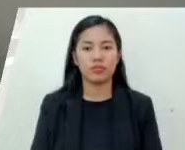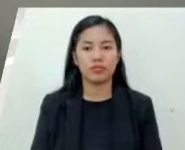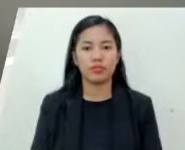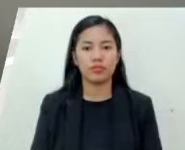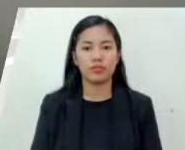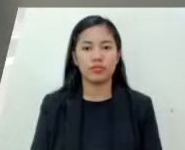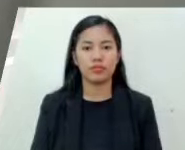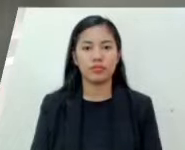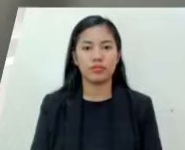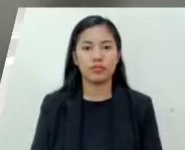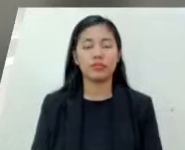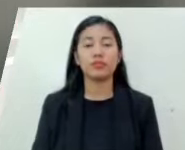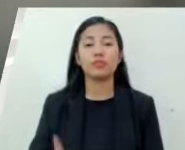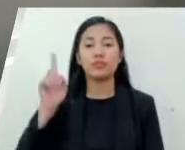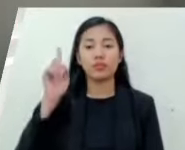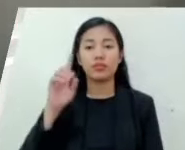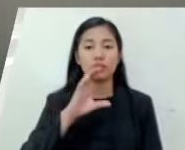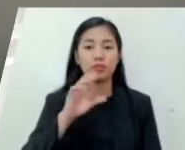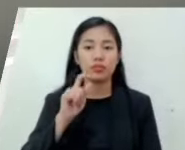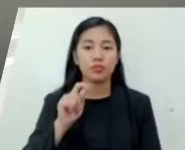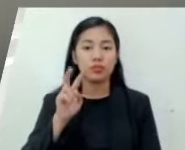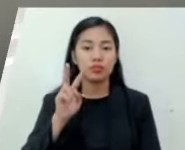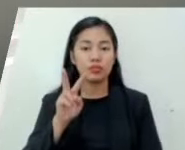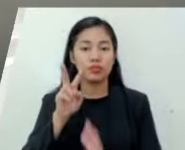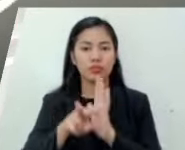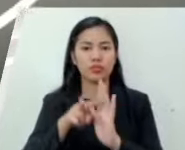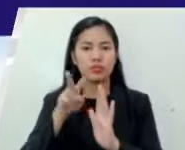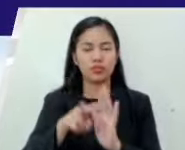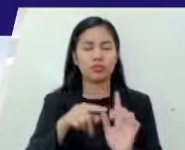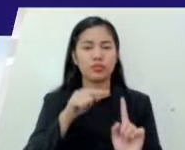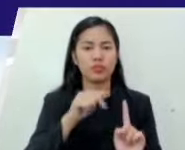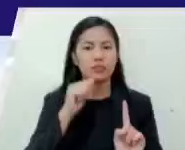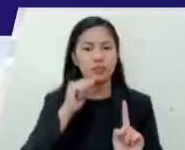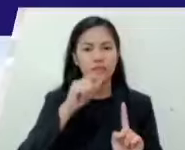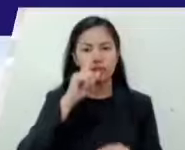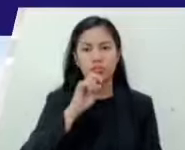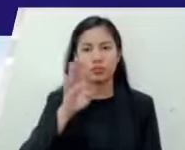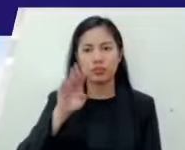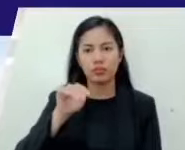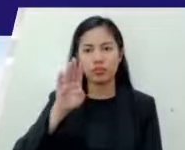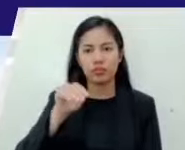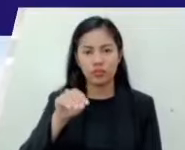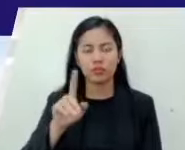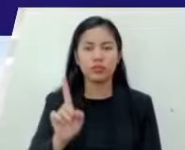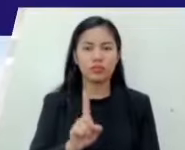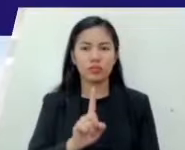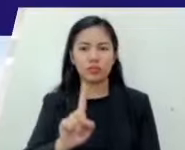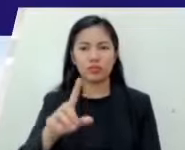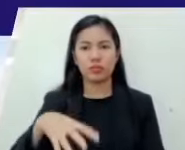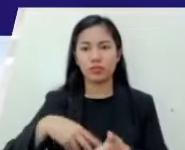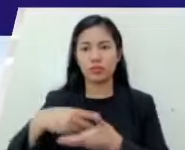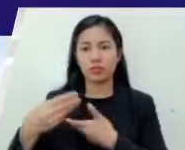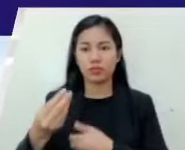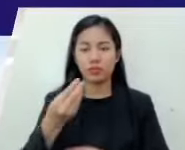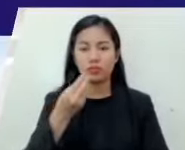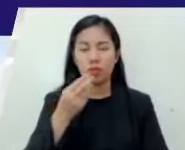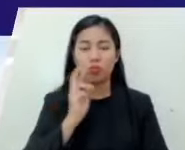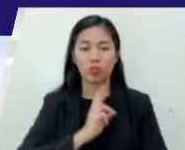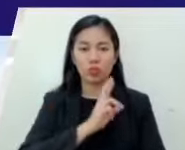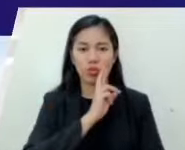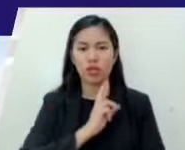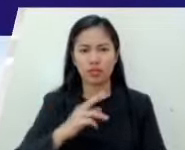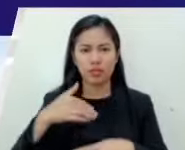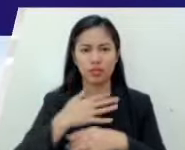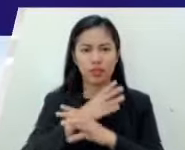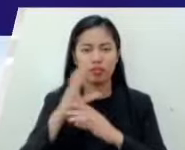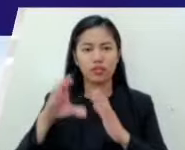Kuha sa CCTV ang isang babaeng 14 anyos na naglalakad sa labas ng isang kainan sa Davao City noong Martes ng gabi. Yan ang pala ang